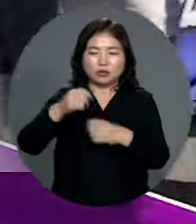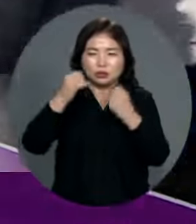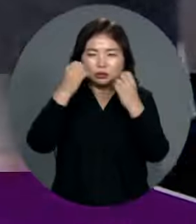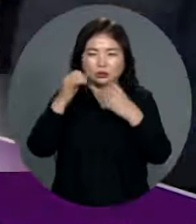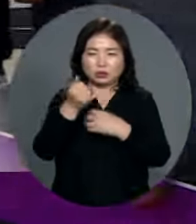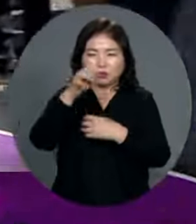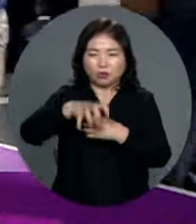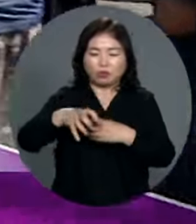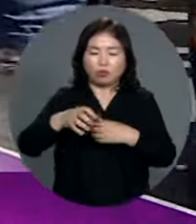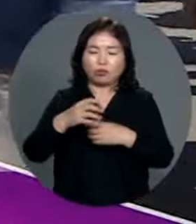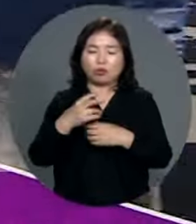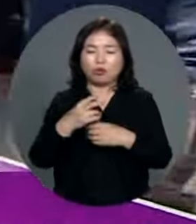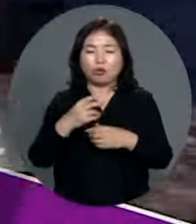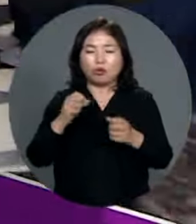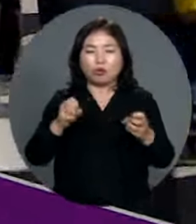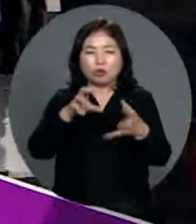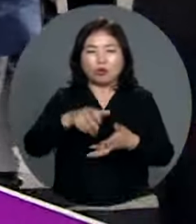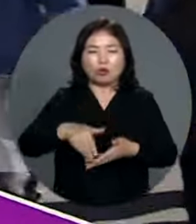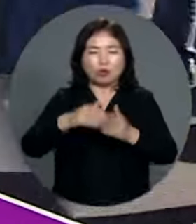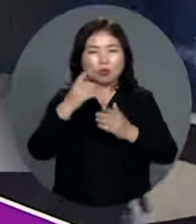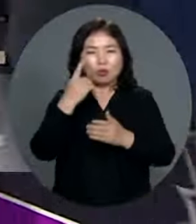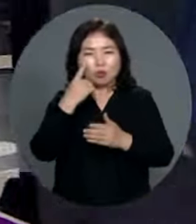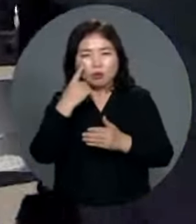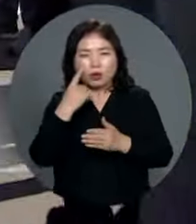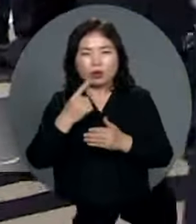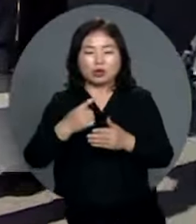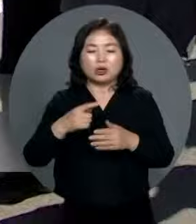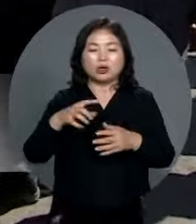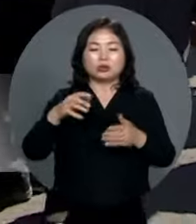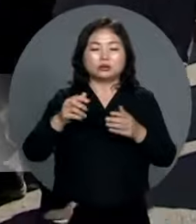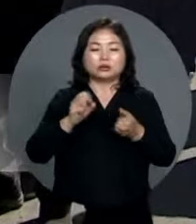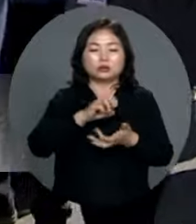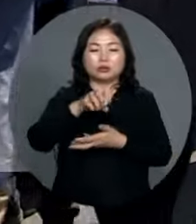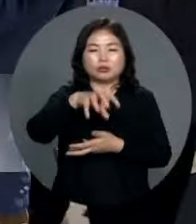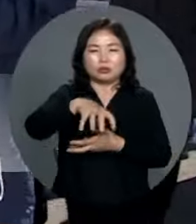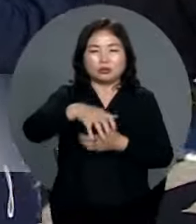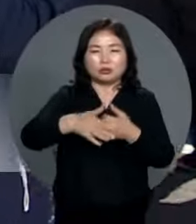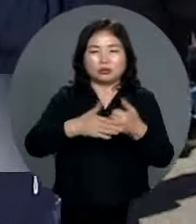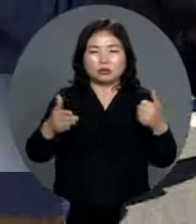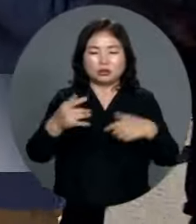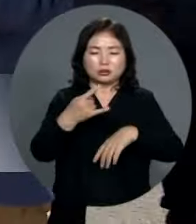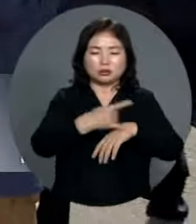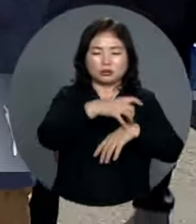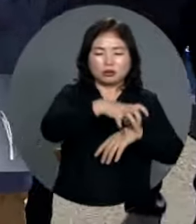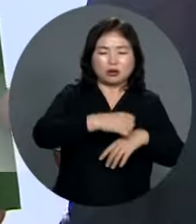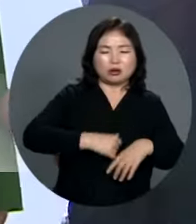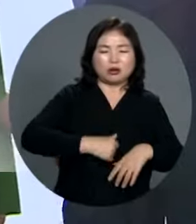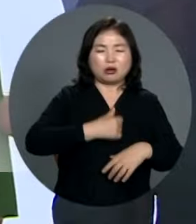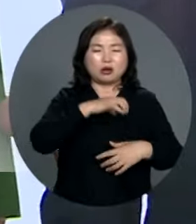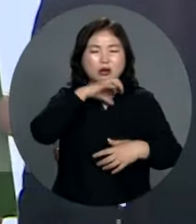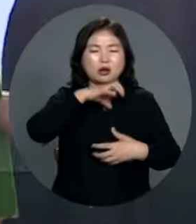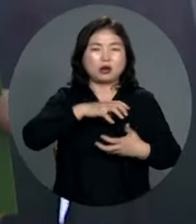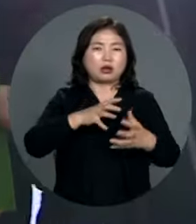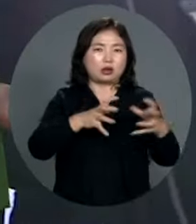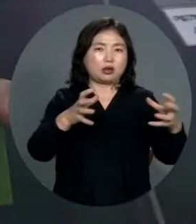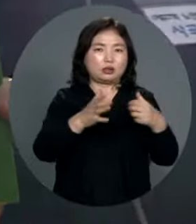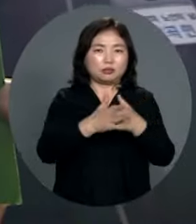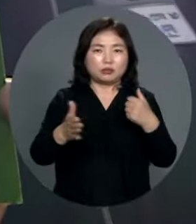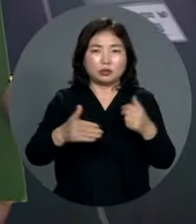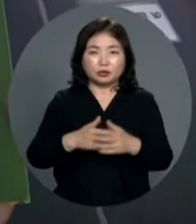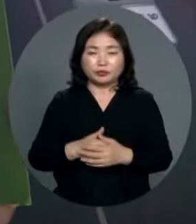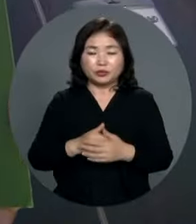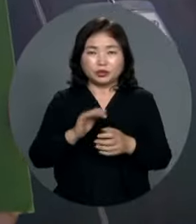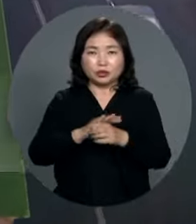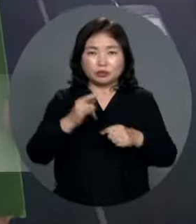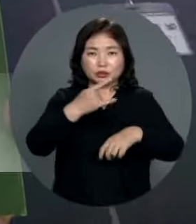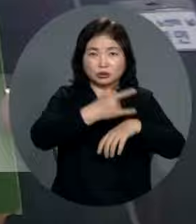복수 화물 터미널을 검토하기로 하자 터미널 위치를 놓고 의성 지역에서 반발이 터져 나왔기 때문으로 풀이됩니다 실제로